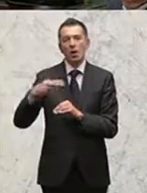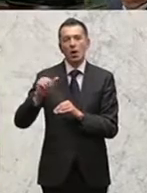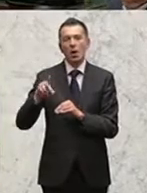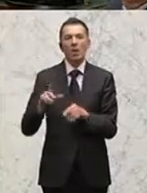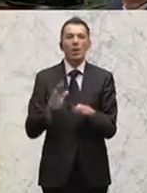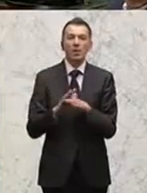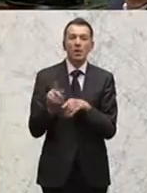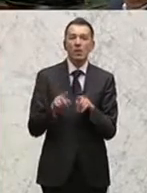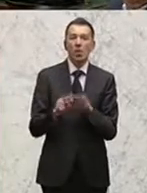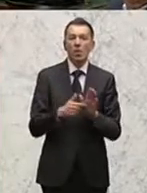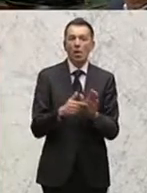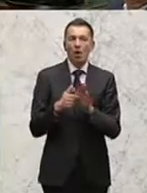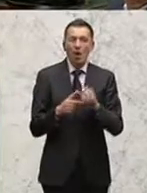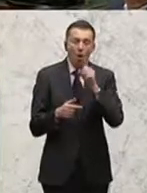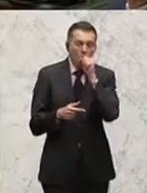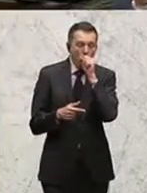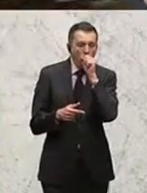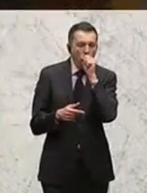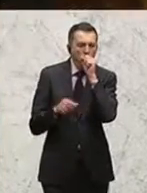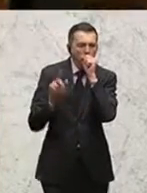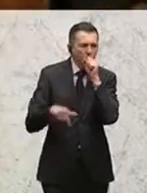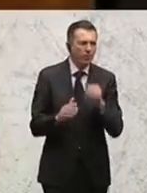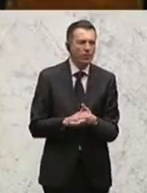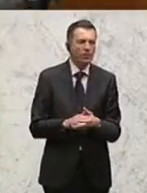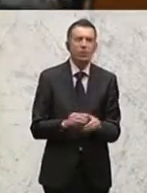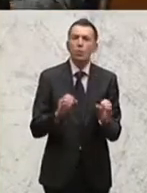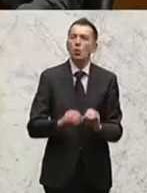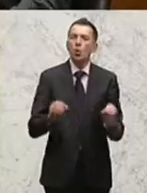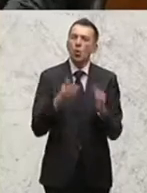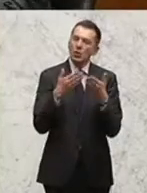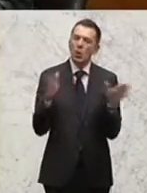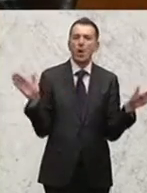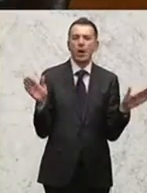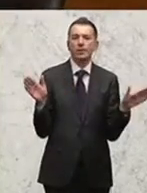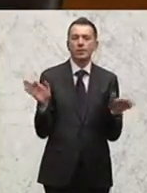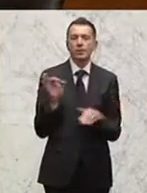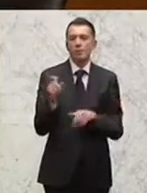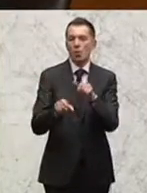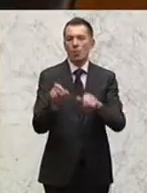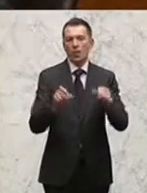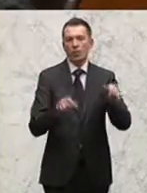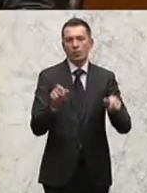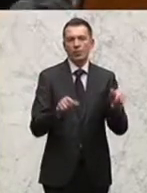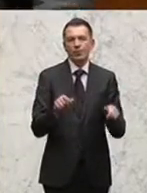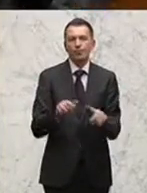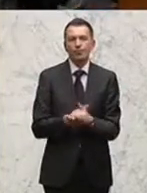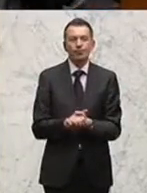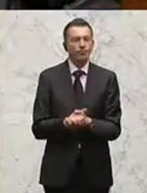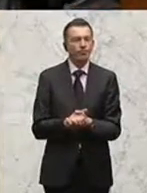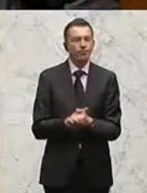Gesetzesmaterien, die aber auch signalisieren sollen, dass es null Toleranz gegenüber jenen gibt, die sich dem